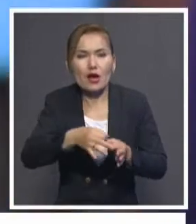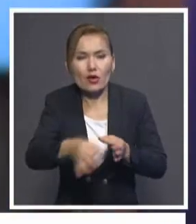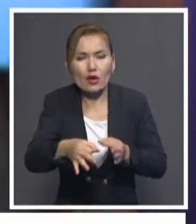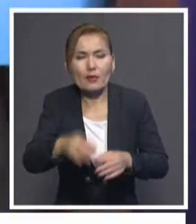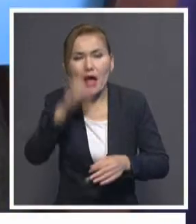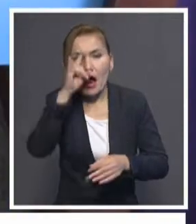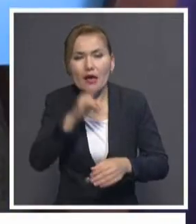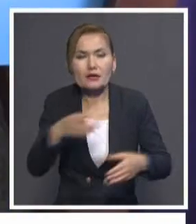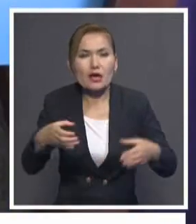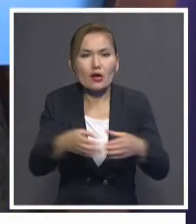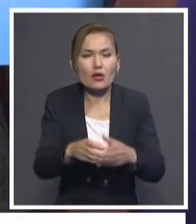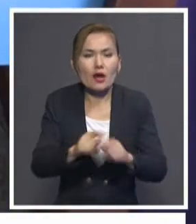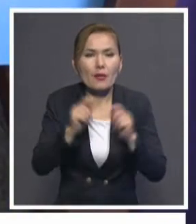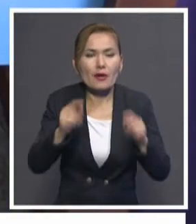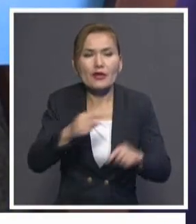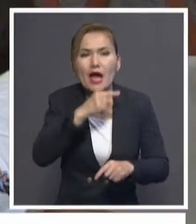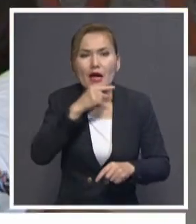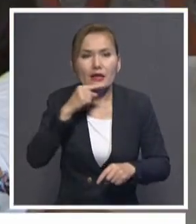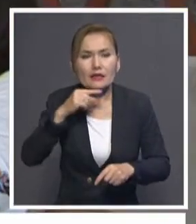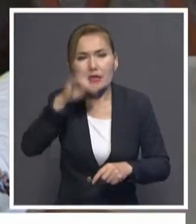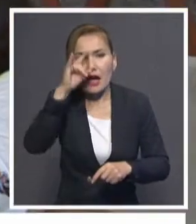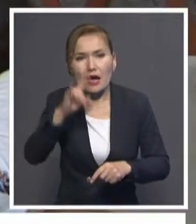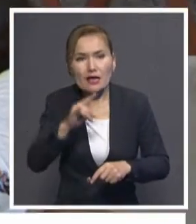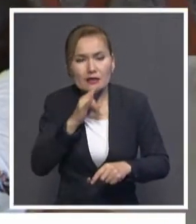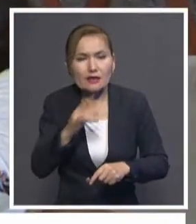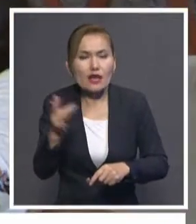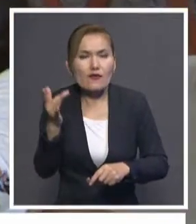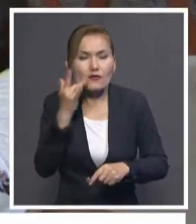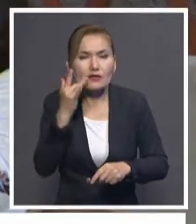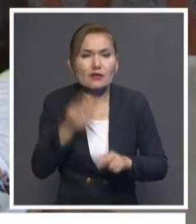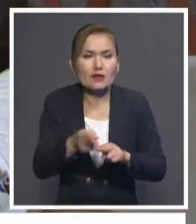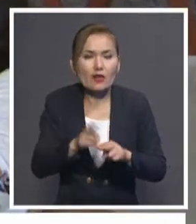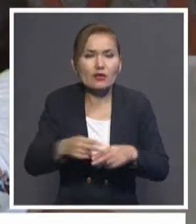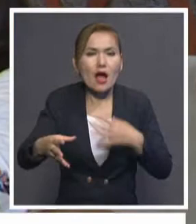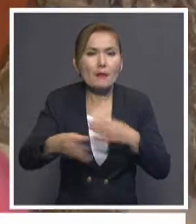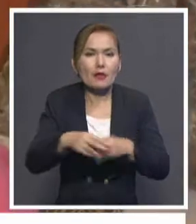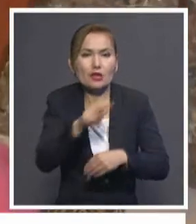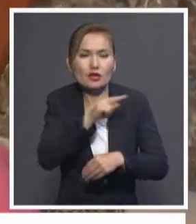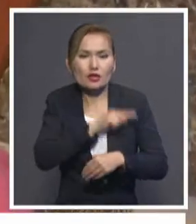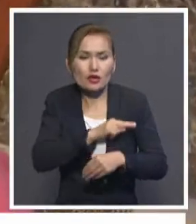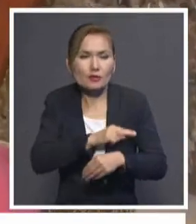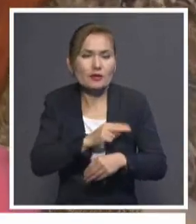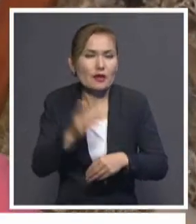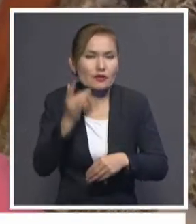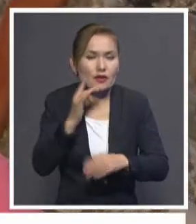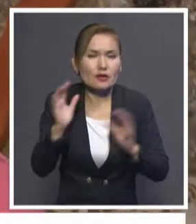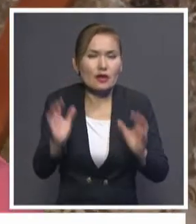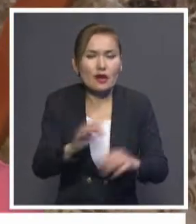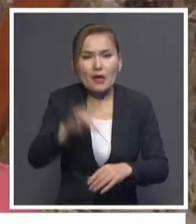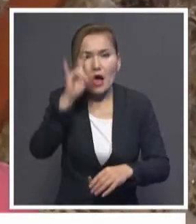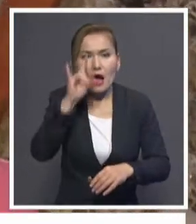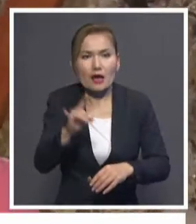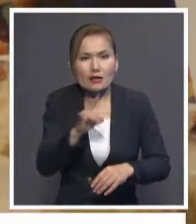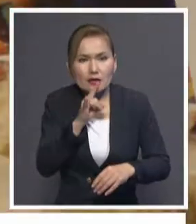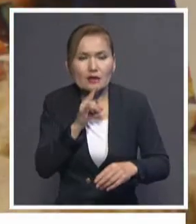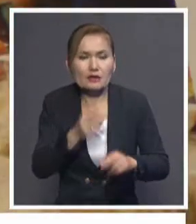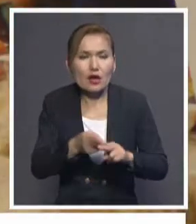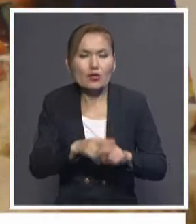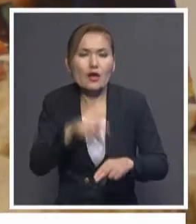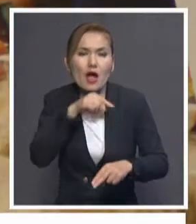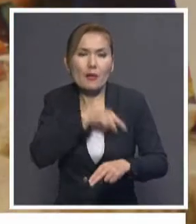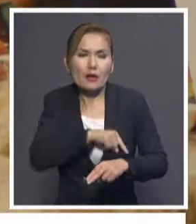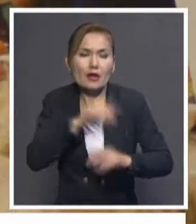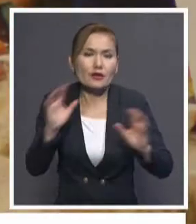ұйым қазіргі күні Ресей мен алыс жақын шетелде кеңінен танымал. Ана тілді дәріптеп, ұлттық болмысты сақтап қалуға қазақ жастары барын салып жүр.